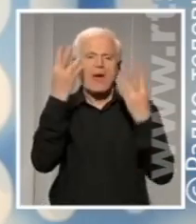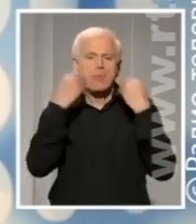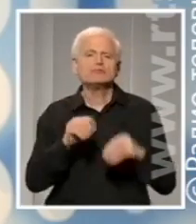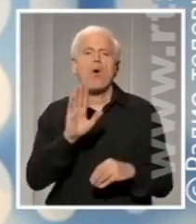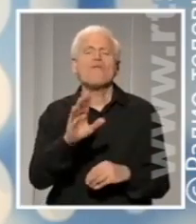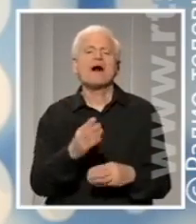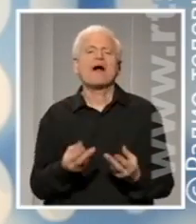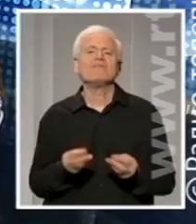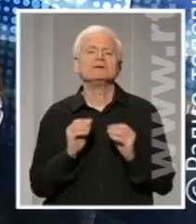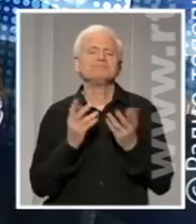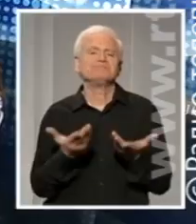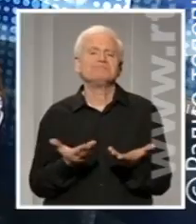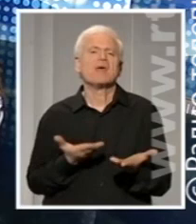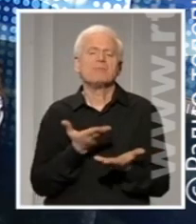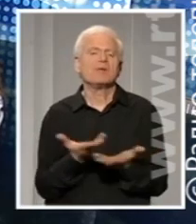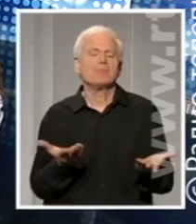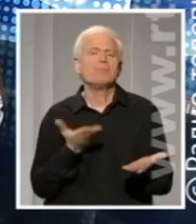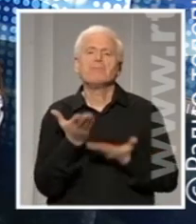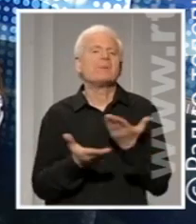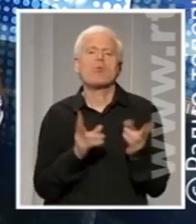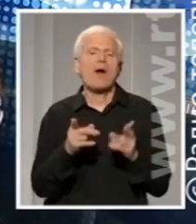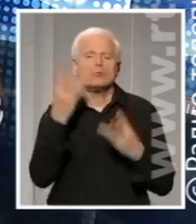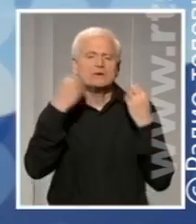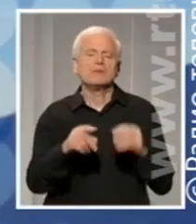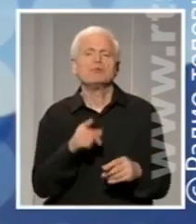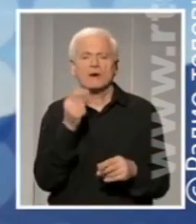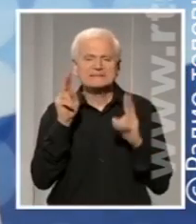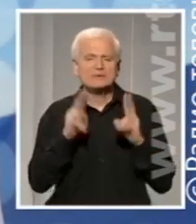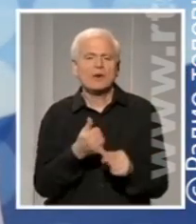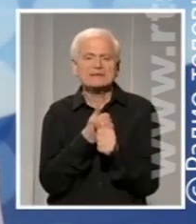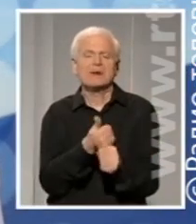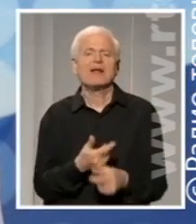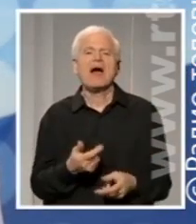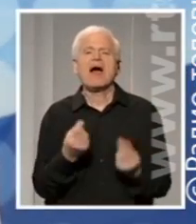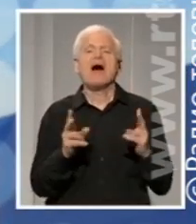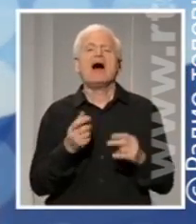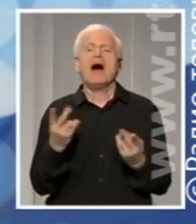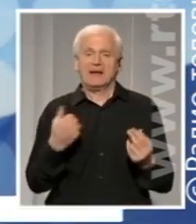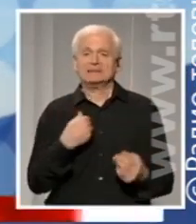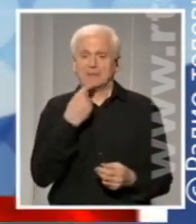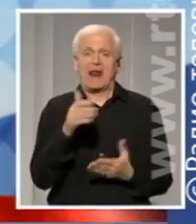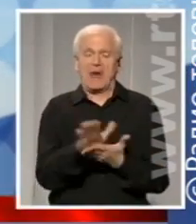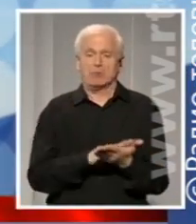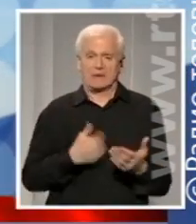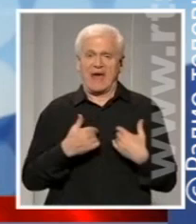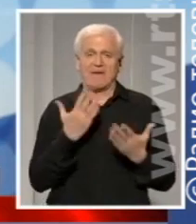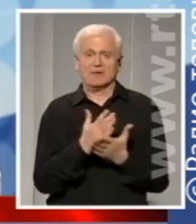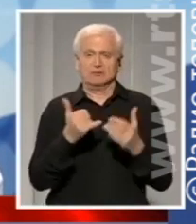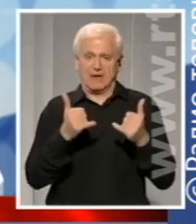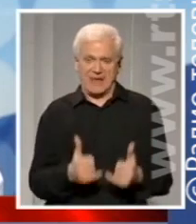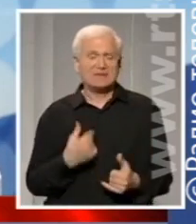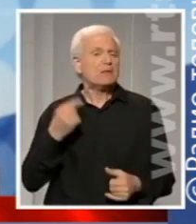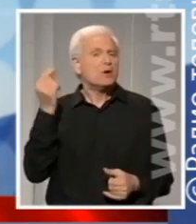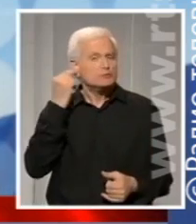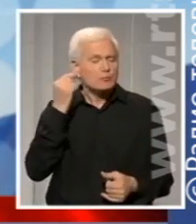Tako, kako ćete pratiti ko radi domaći kuć? Naravno, ali evo, kao što sam rekla već i na samom početku, da sam se ja već danas